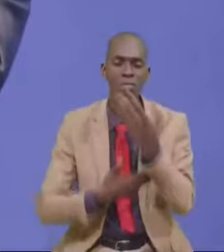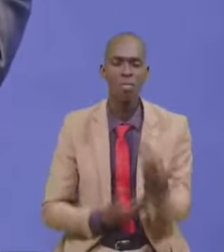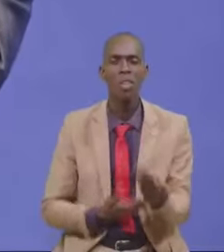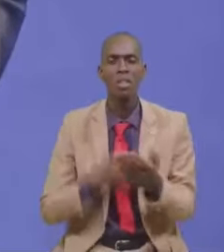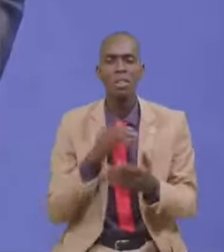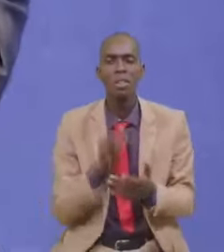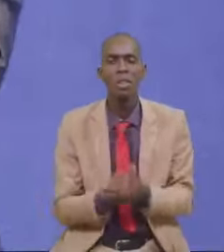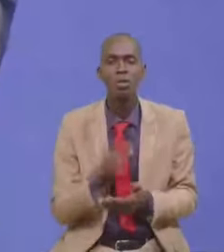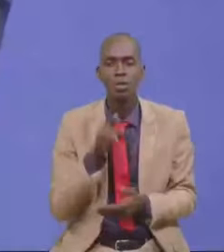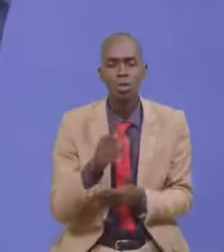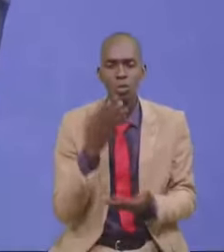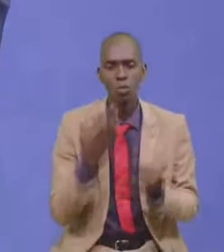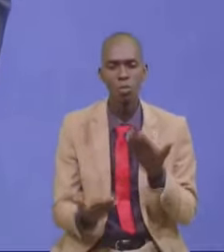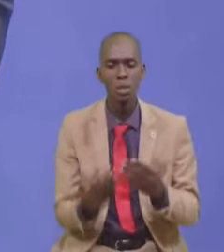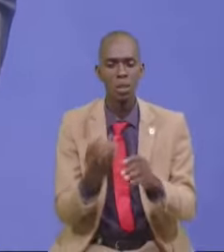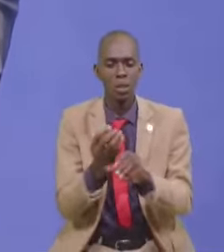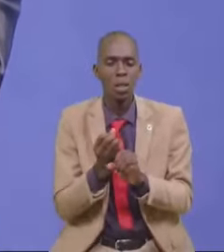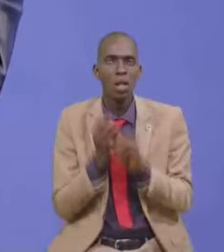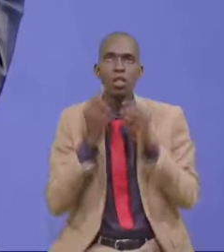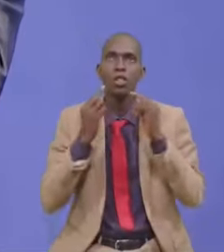Afin de réussir.